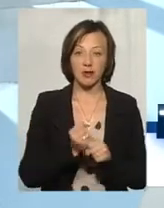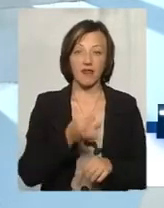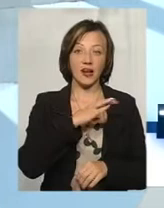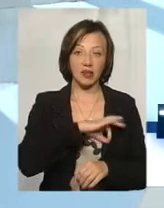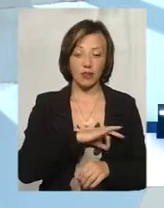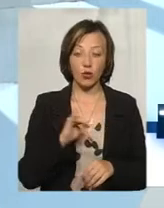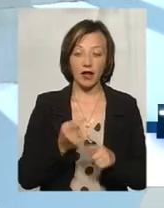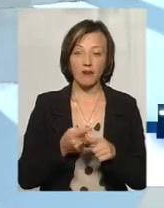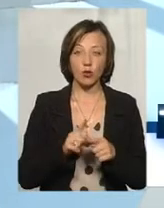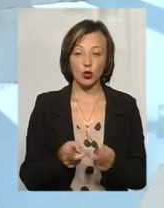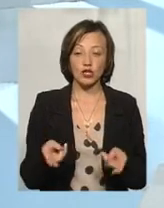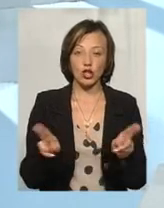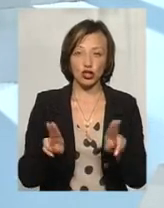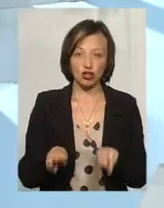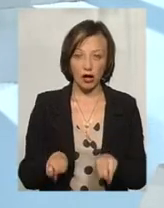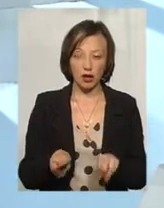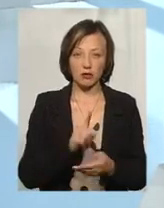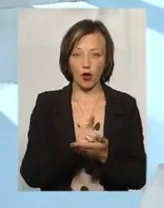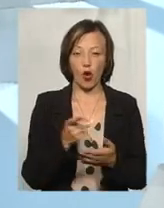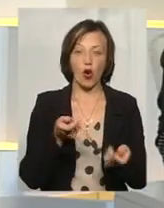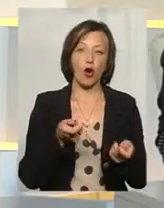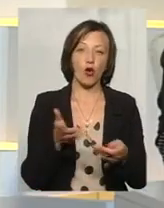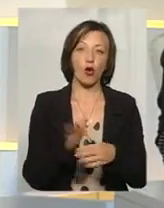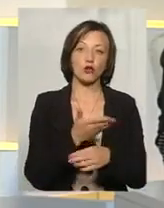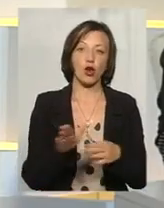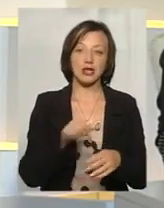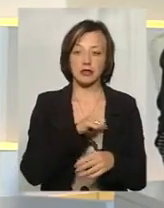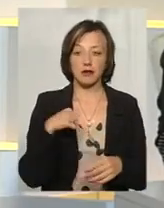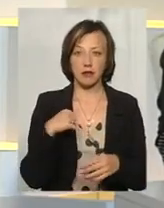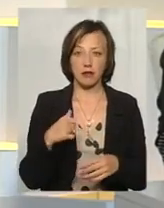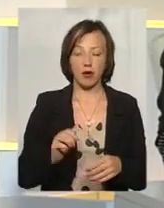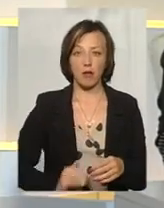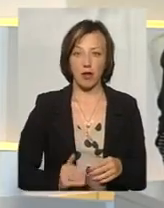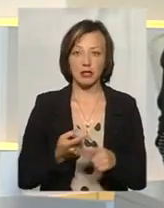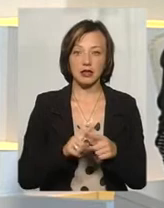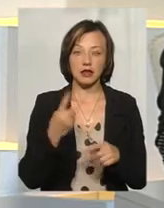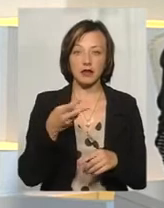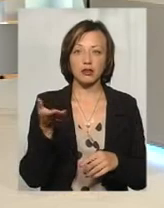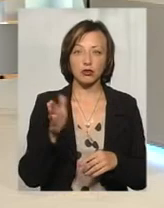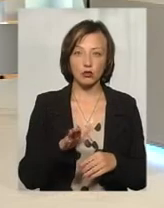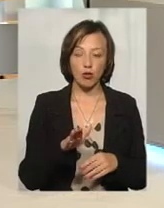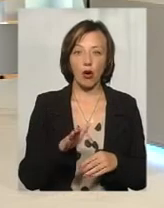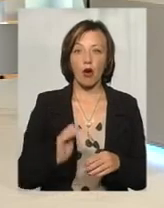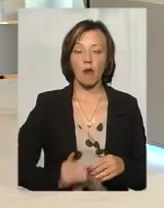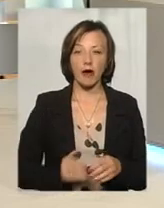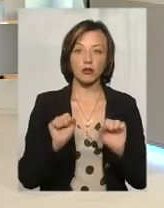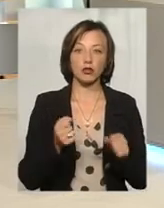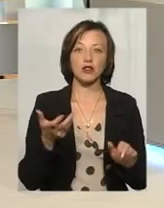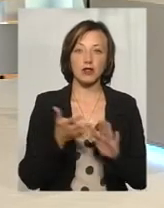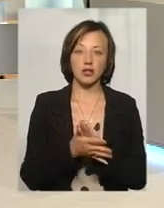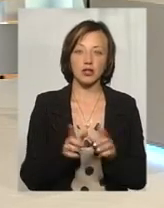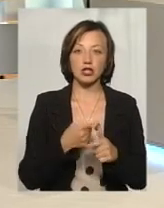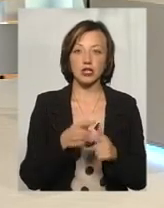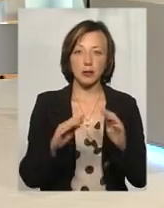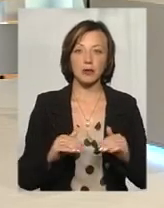ефективно і воно залишається у розпорядженні компанії. І цих 20 одиниць, умовно, компанія може витратити чи